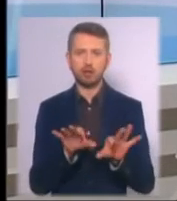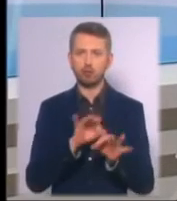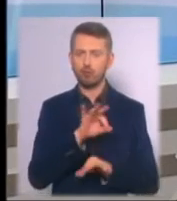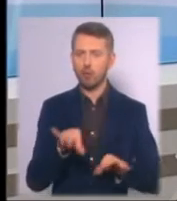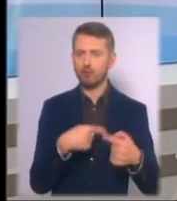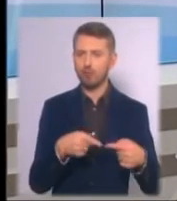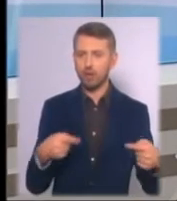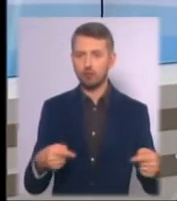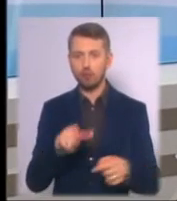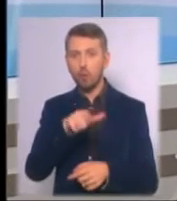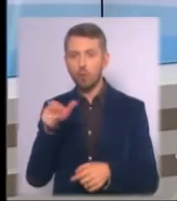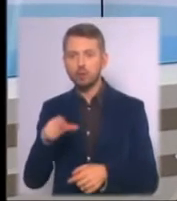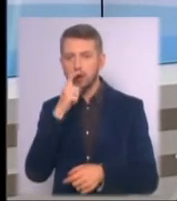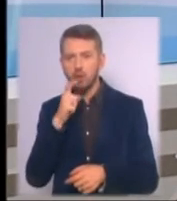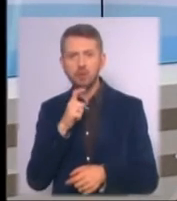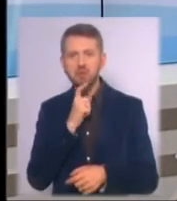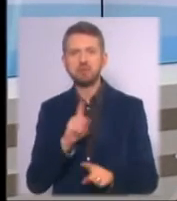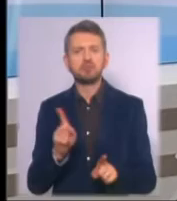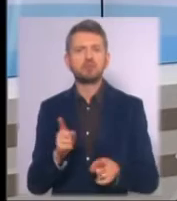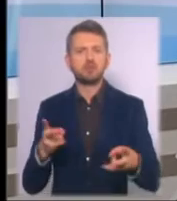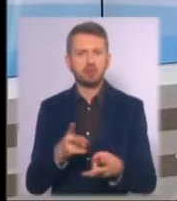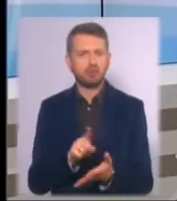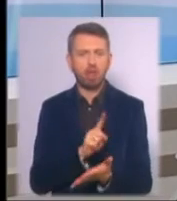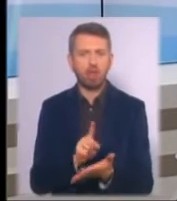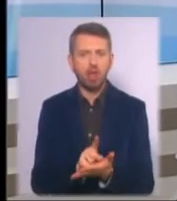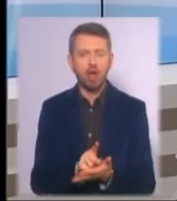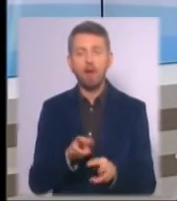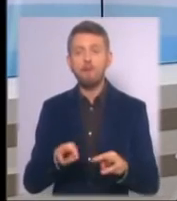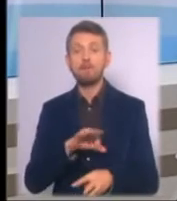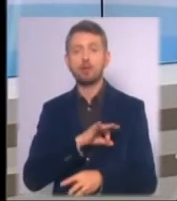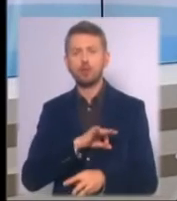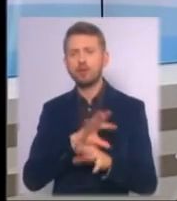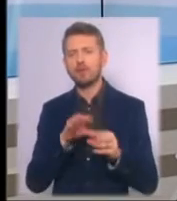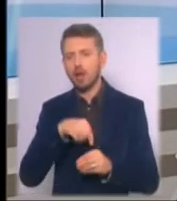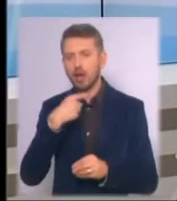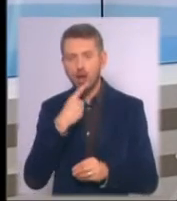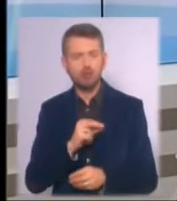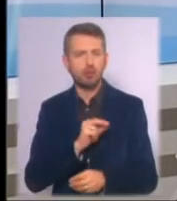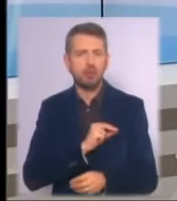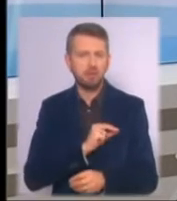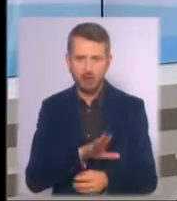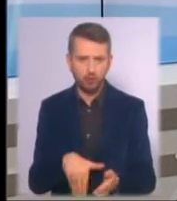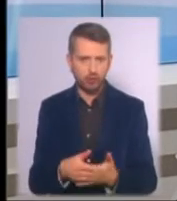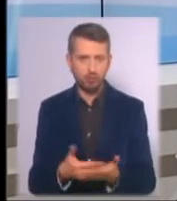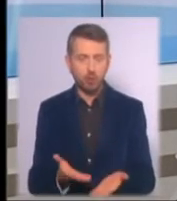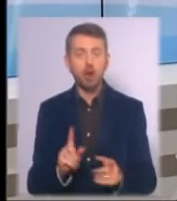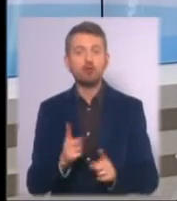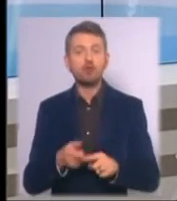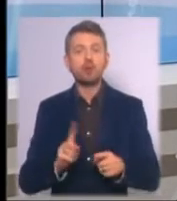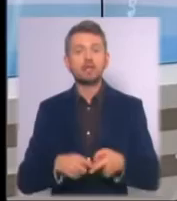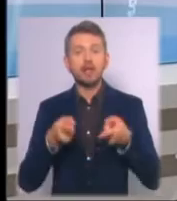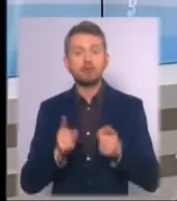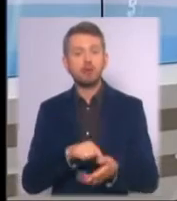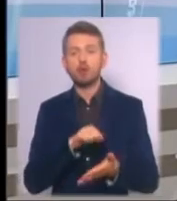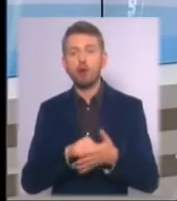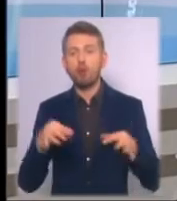по-різному, люди не розуміють, до чого зобов'язує нововведення, а у Мін'юсті взагалі кажуть, що воно навіть не запрацювало. Що ж це насправді за документ